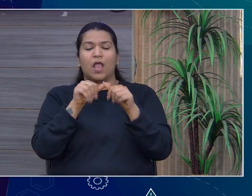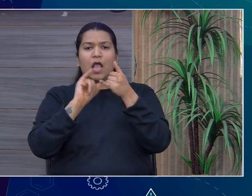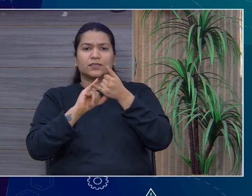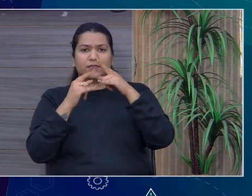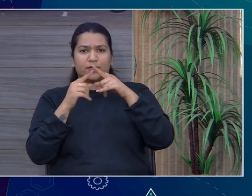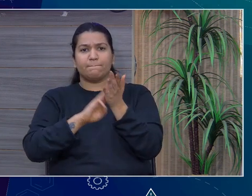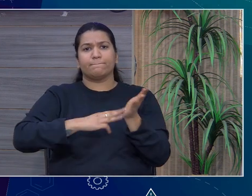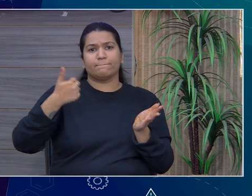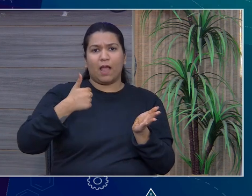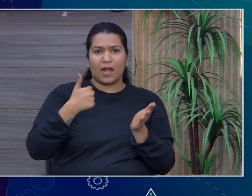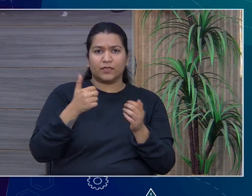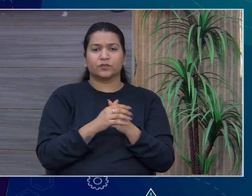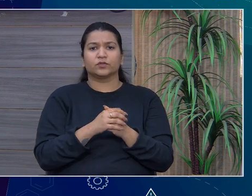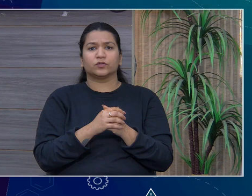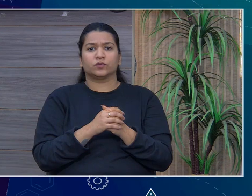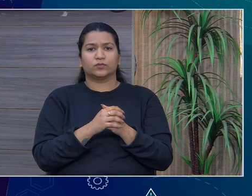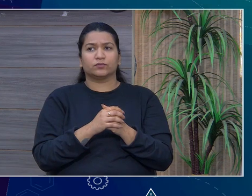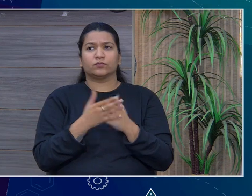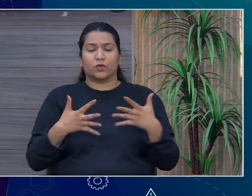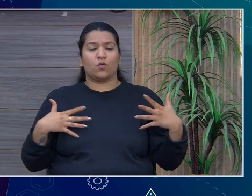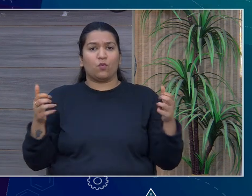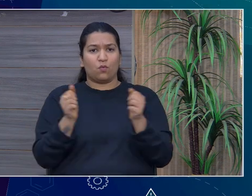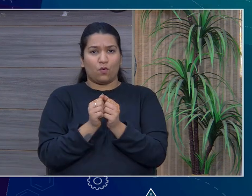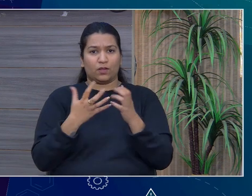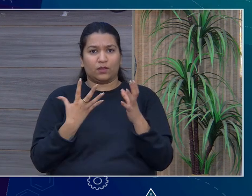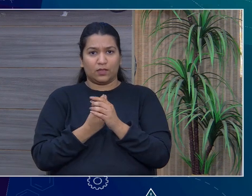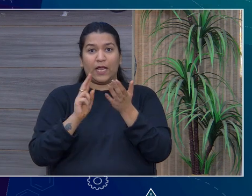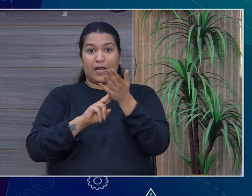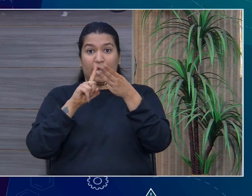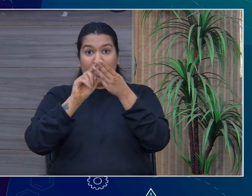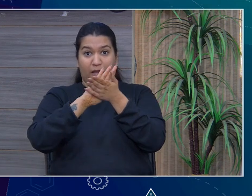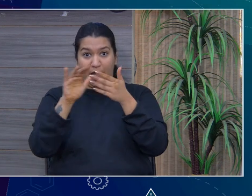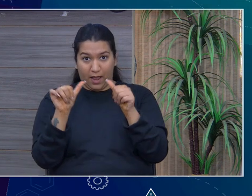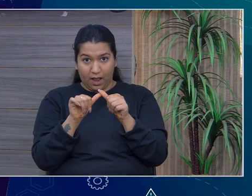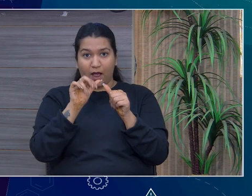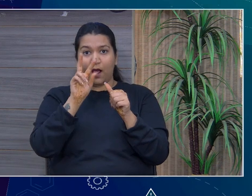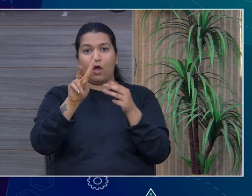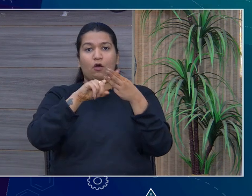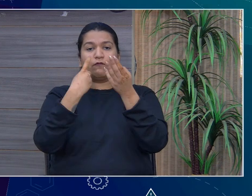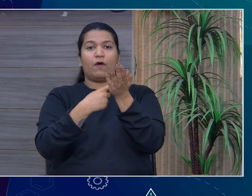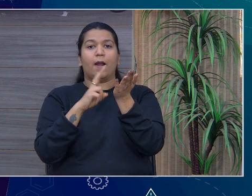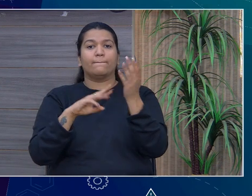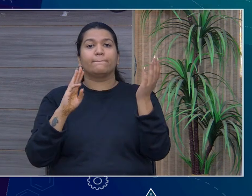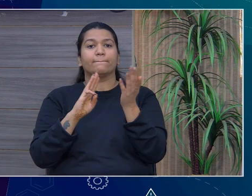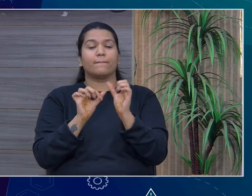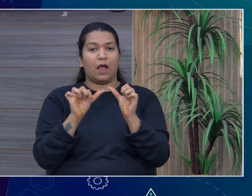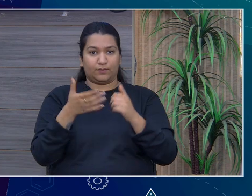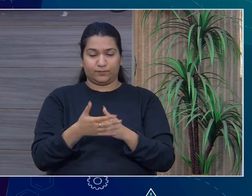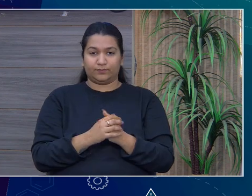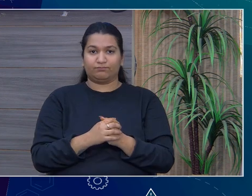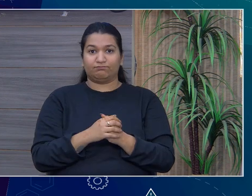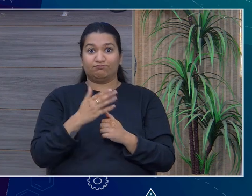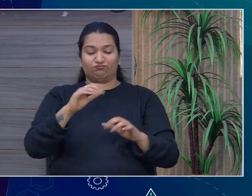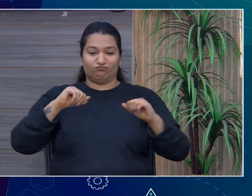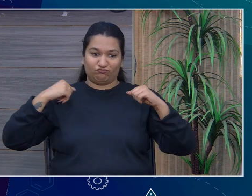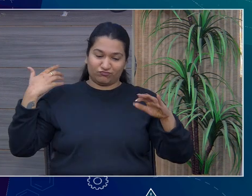रसना यूनिवर्सिटी हरियाणा से, फिलहाल स्टूडियो में ही तशरीफ फरमा है, मिस नेहा वर्मा। बहुत बहुत स्वागत है नेहा जी आपका। थैंक यू सर, थैंक यू सो मच। काफ़ी मेहनत से आप